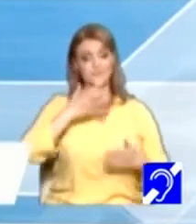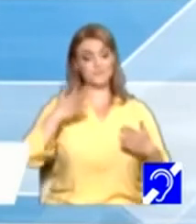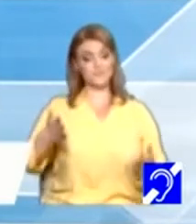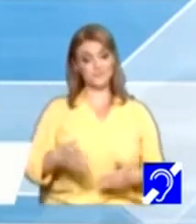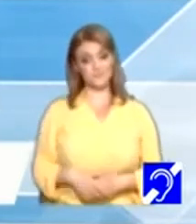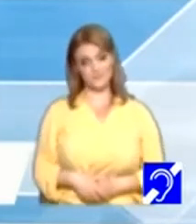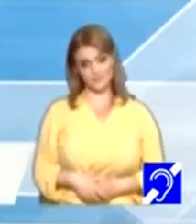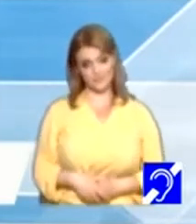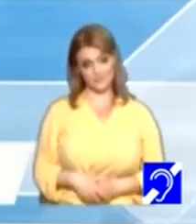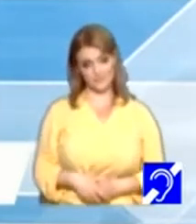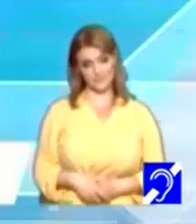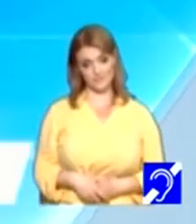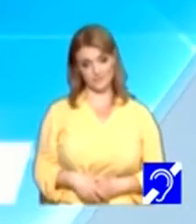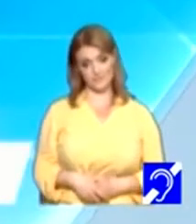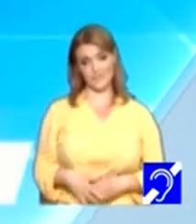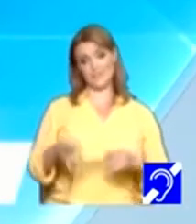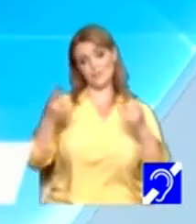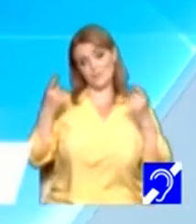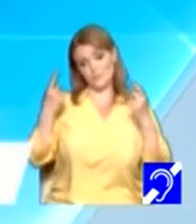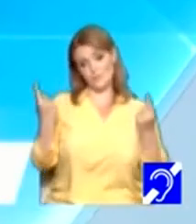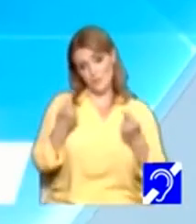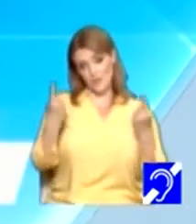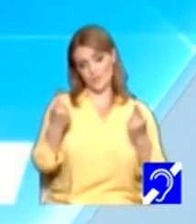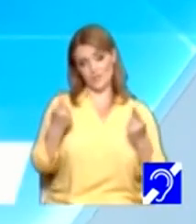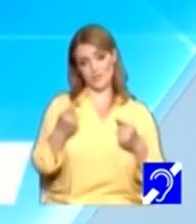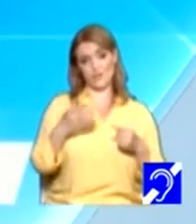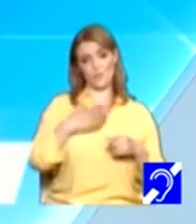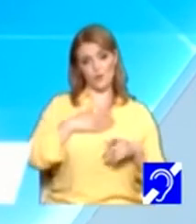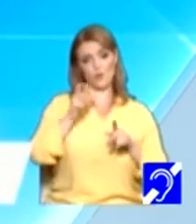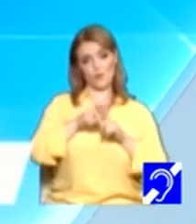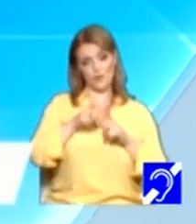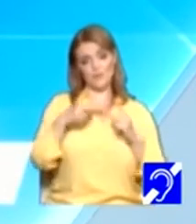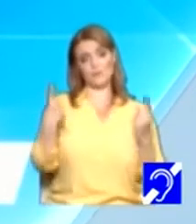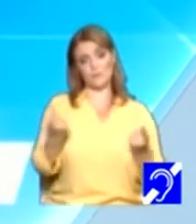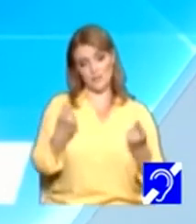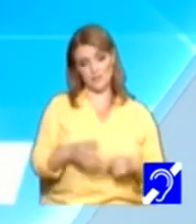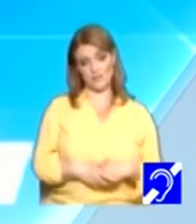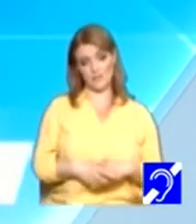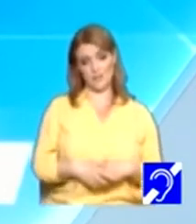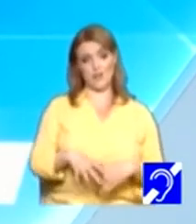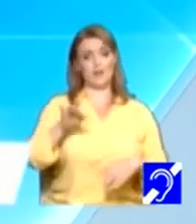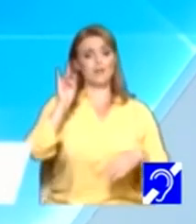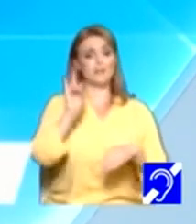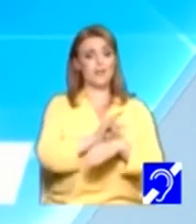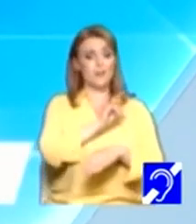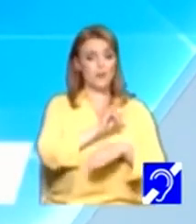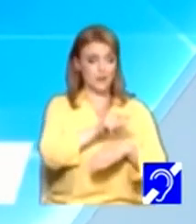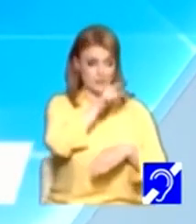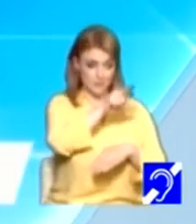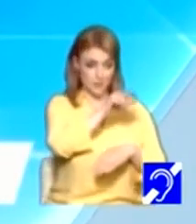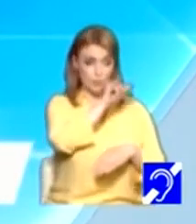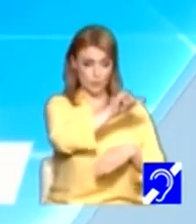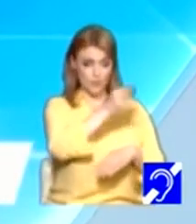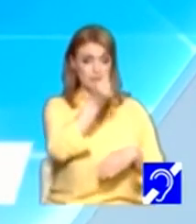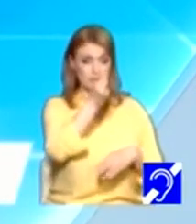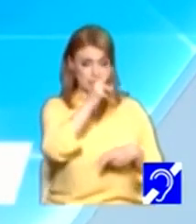Cujba. Simplu, dragii mei, mesajul meu este foarte simplu. La șmecheri, banii se termină. Sunt